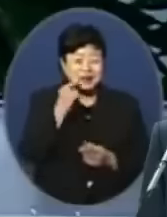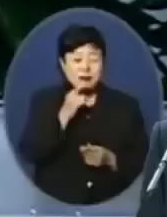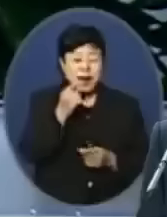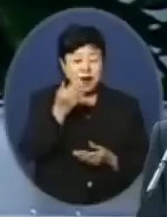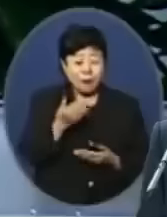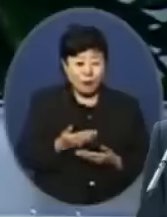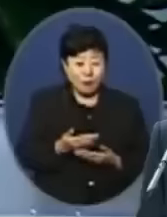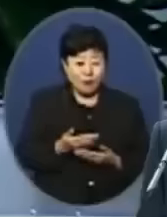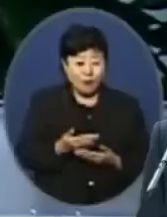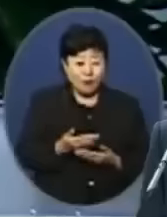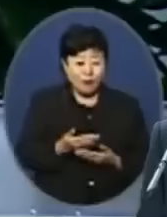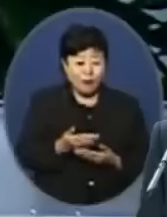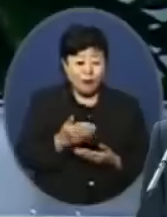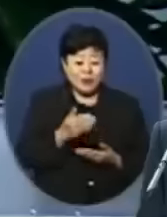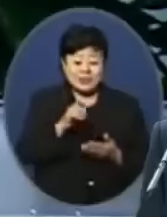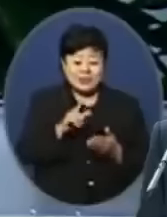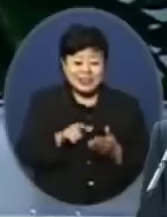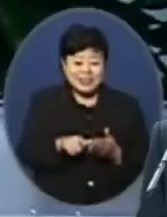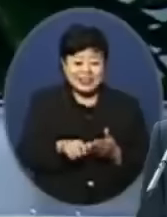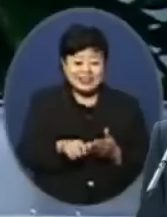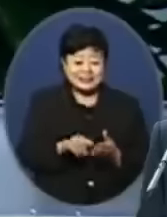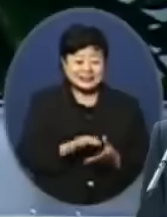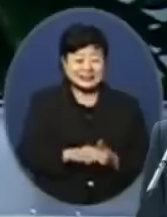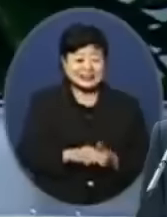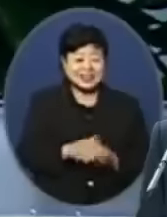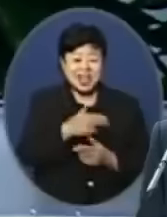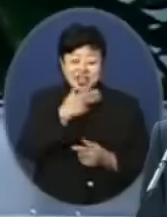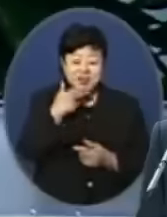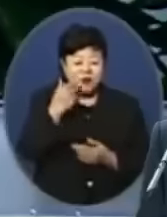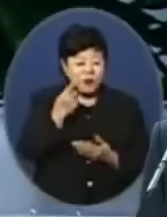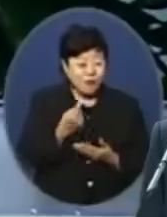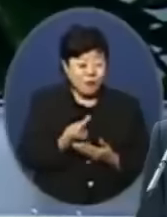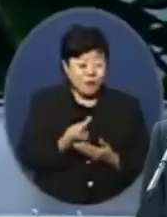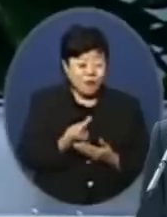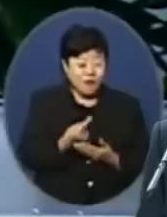일본말로 오고, 어떤 때는 영어로 오고,